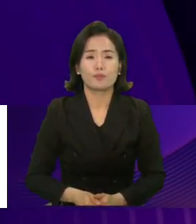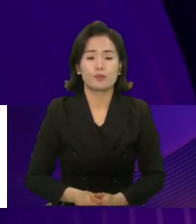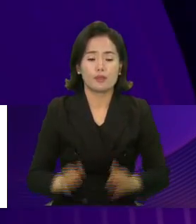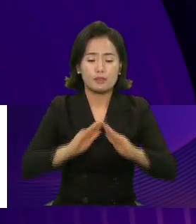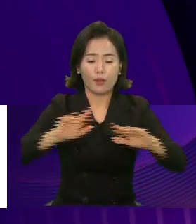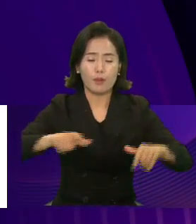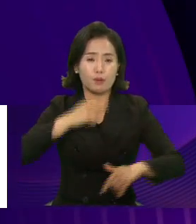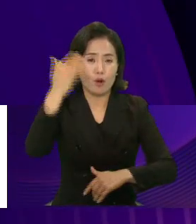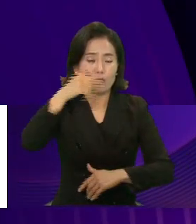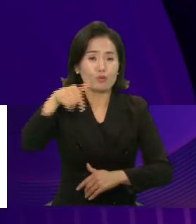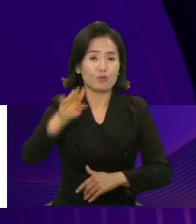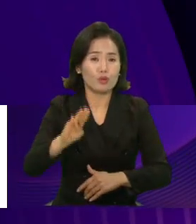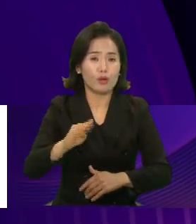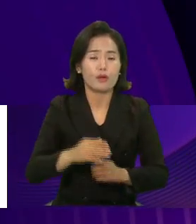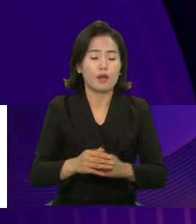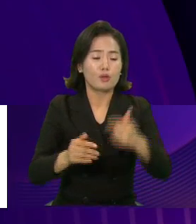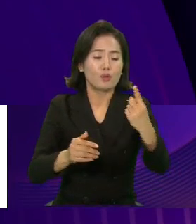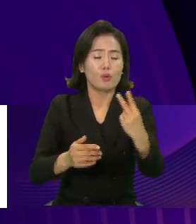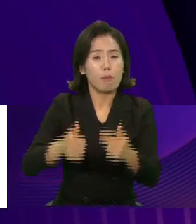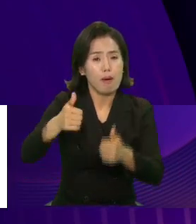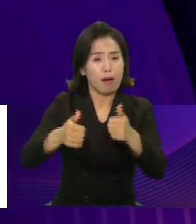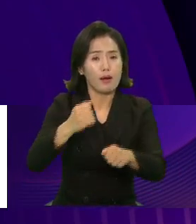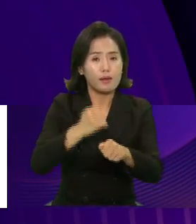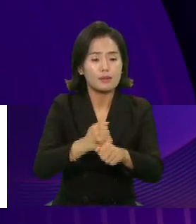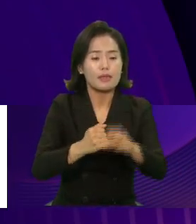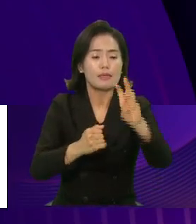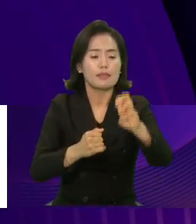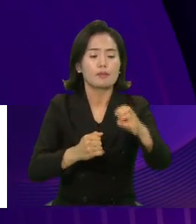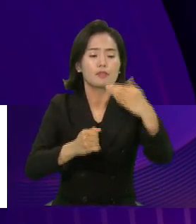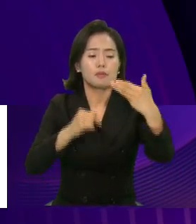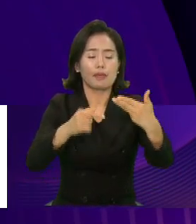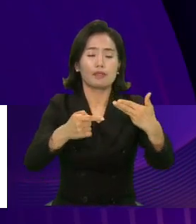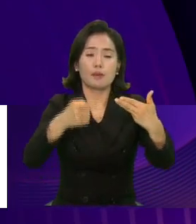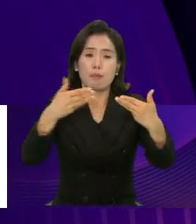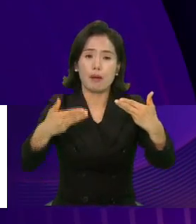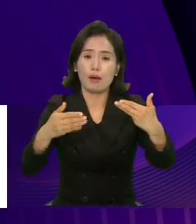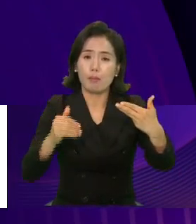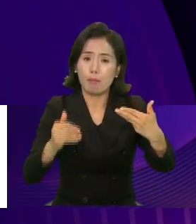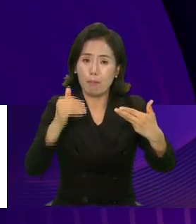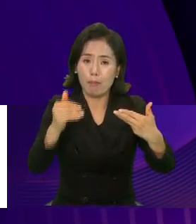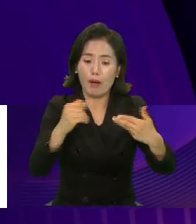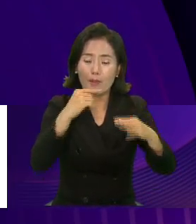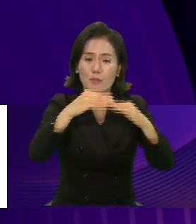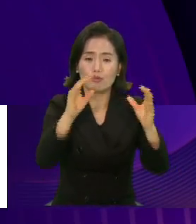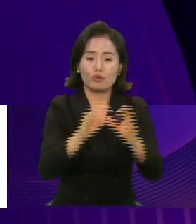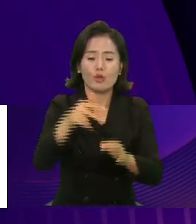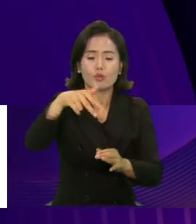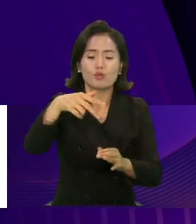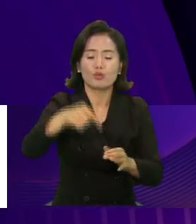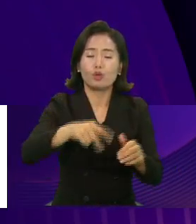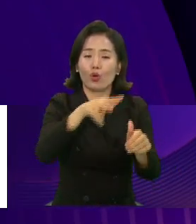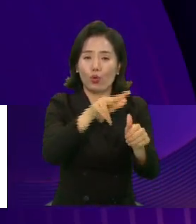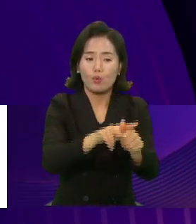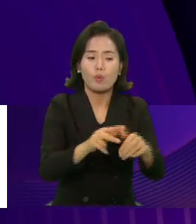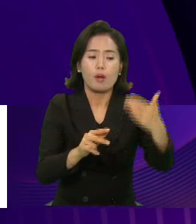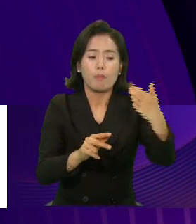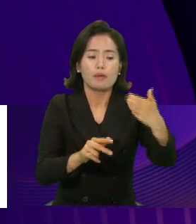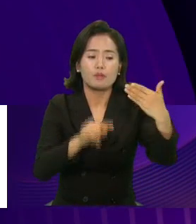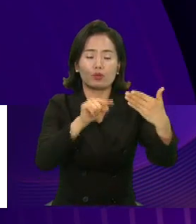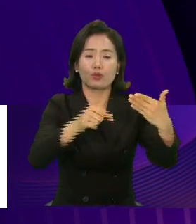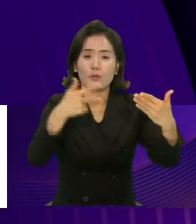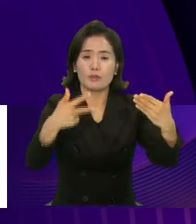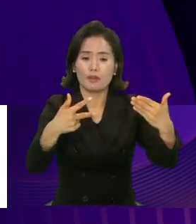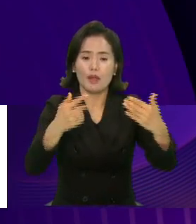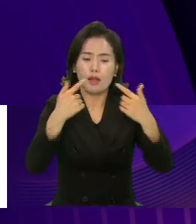다음은 전남 여수 갑입니다. 2파전이 펼쳐지는 가운데 개표 38.8%, 1위는 더불어민주당 주철현 후보